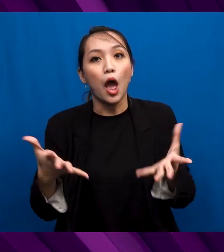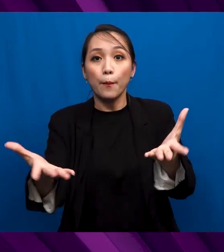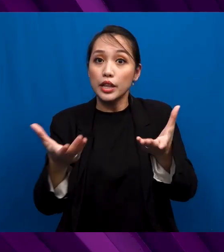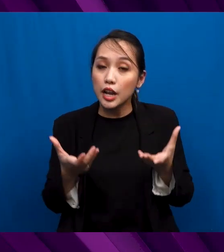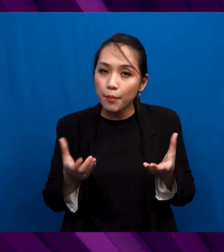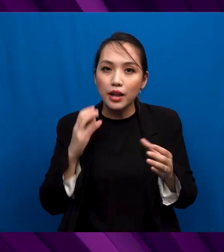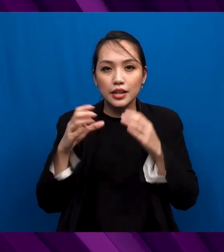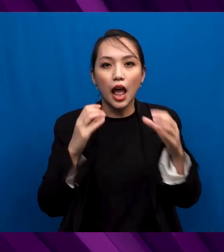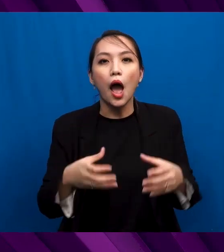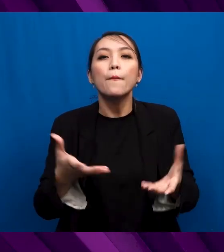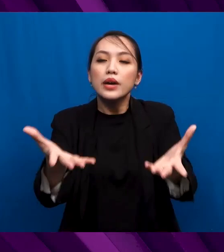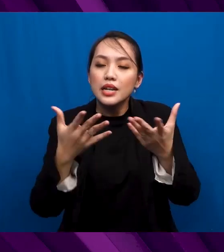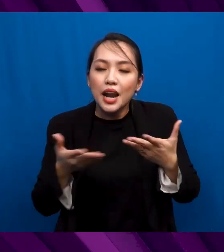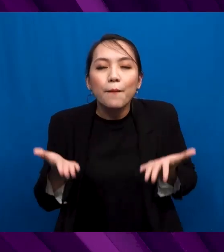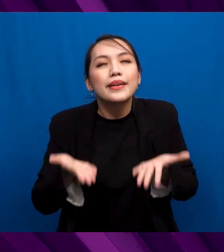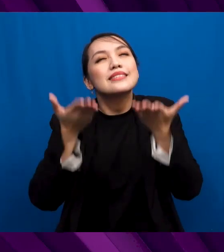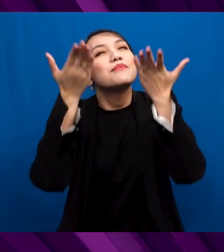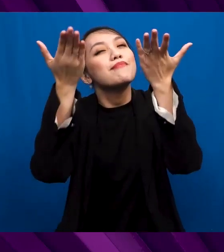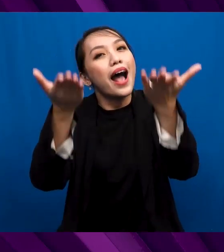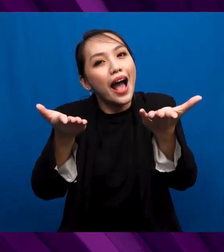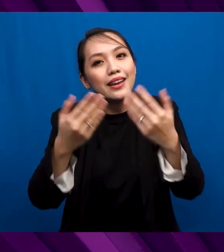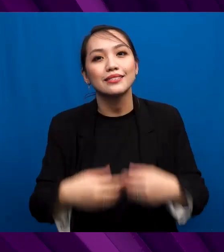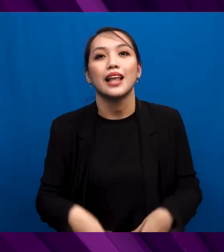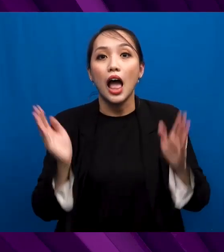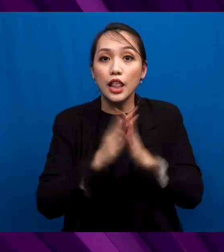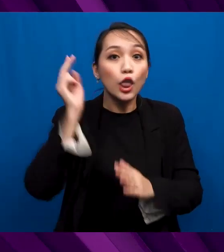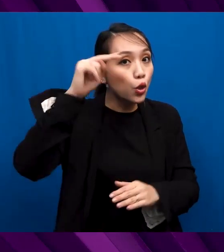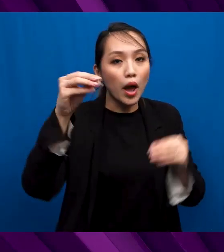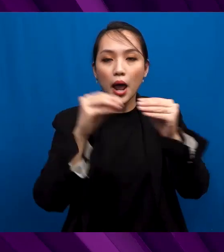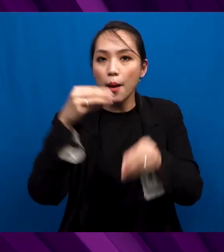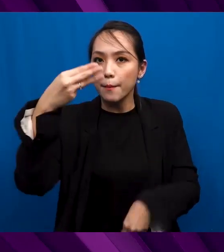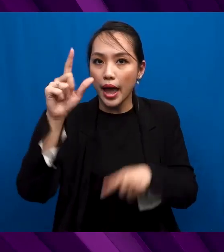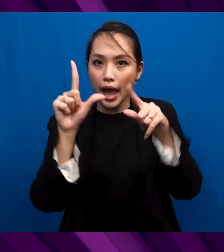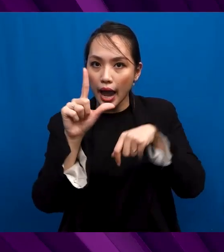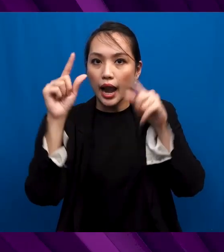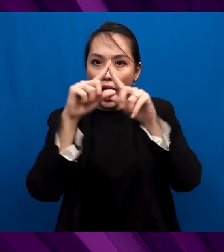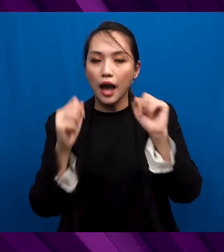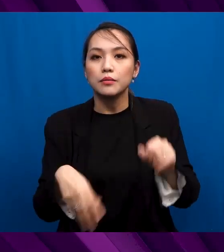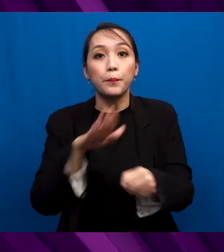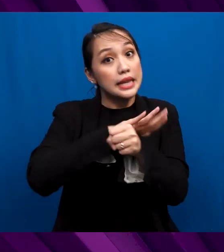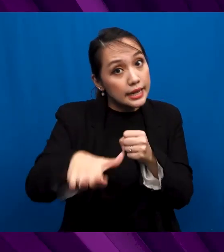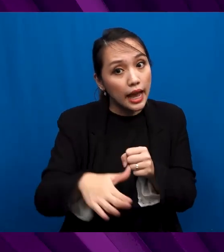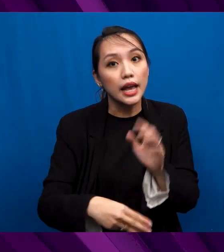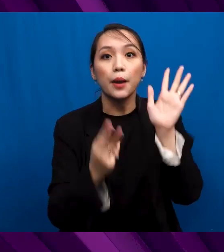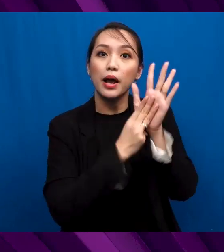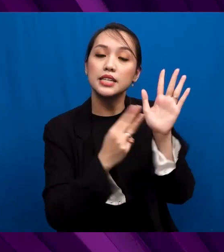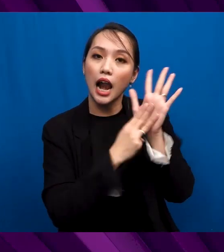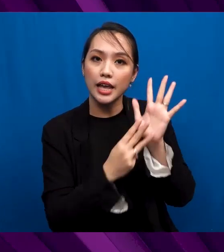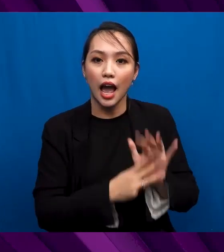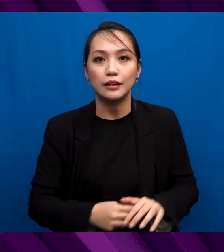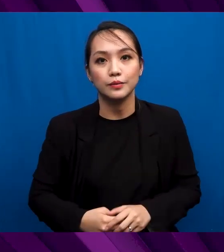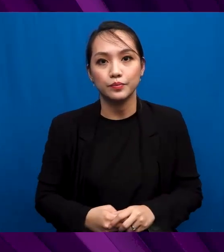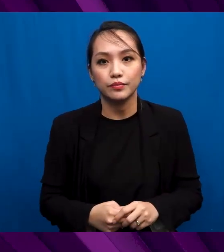menerima persembahan Habil. Dan Tuhan membela perkaranya. Kalau Tuhan yang membela,